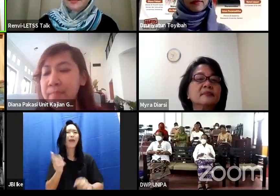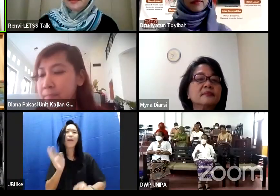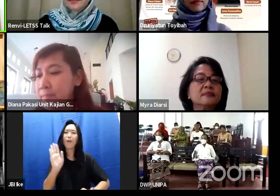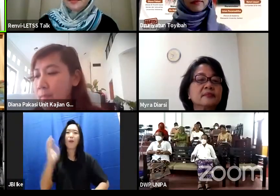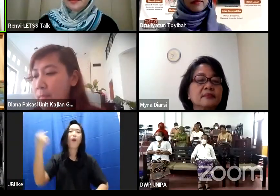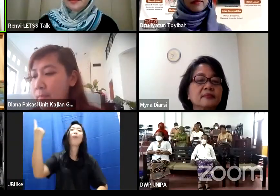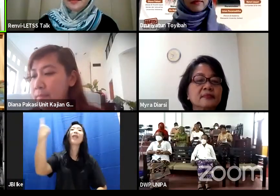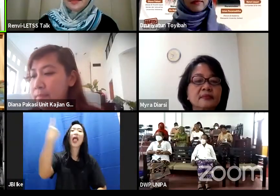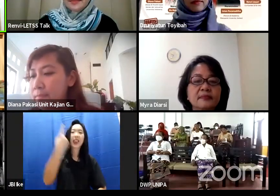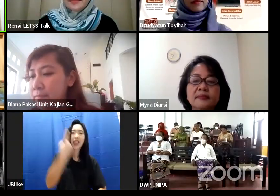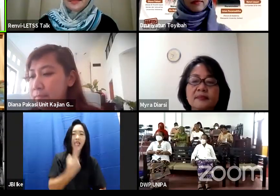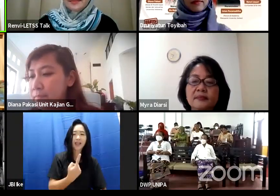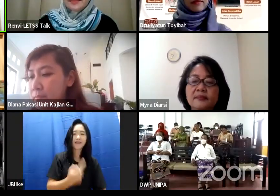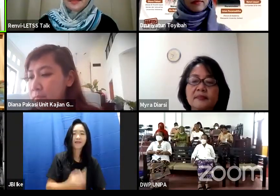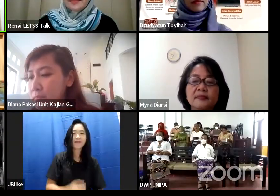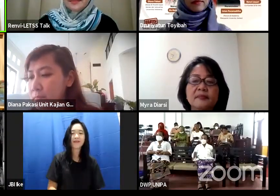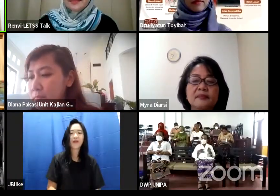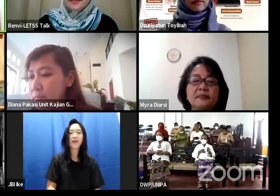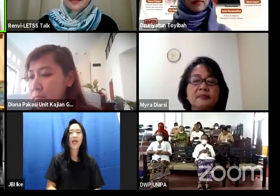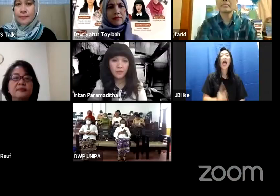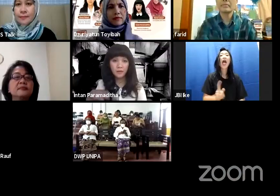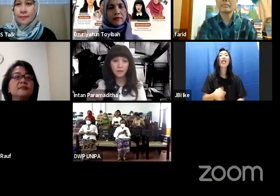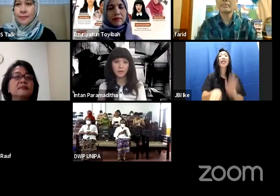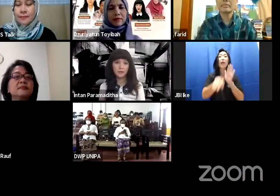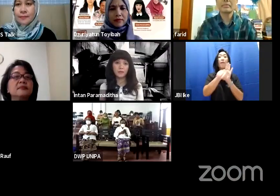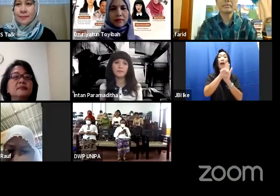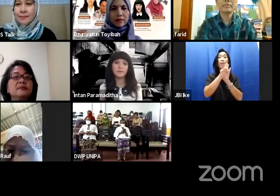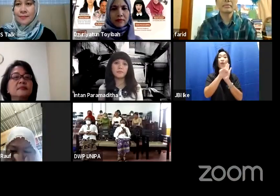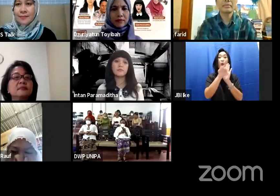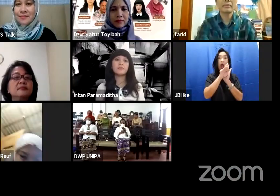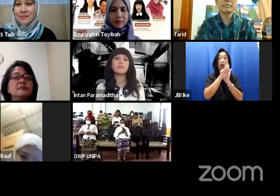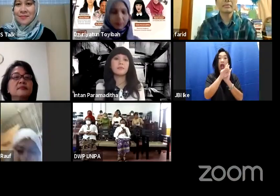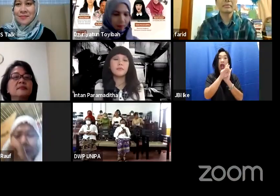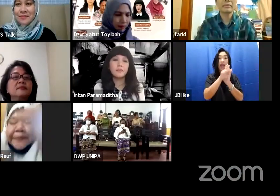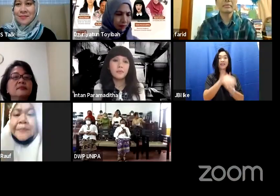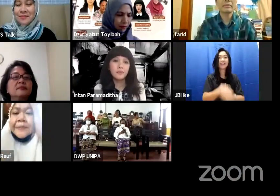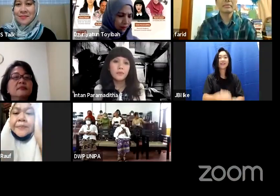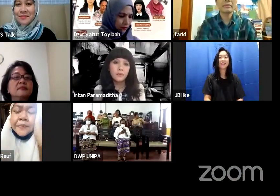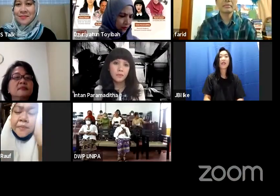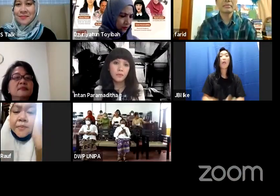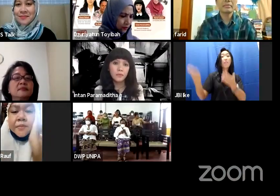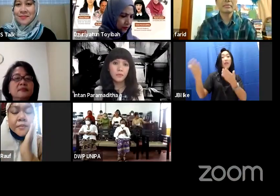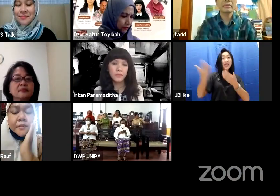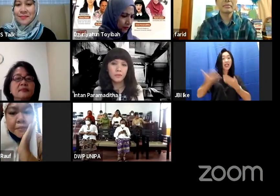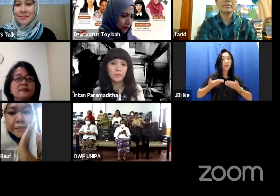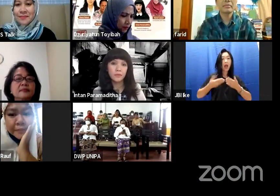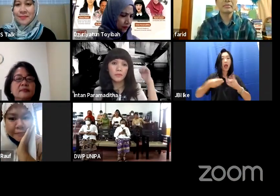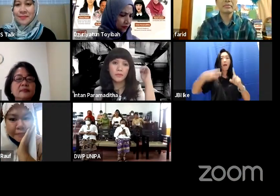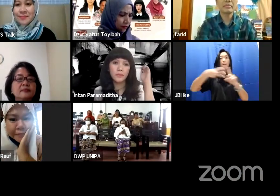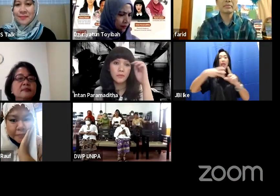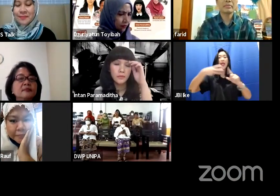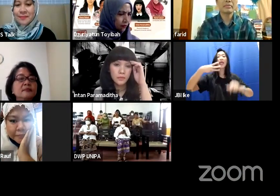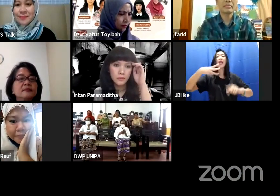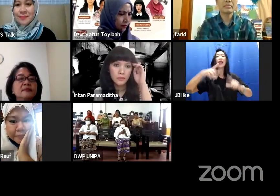Papua. Nah, ini sama-sama alumni penerima beasiswa Ford Foundation International Fellowship Program.